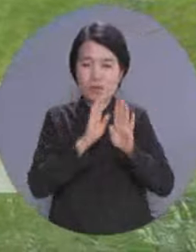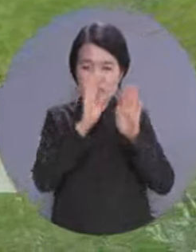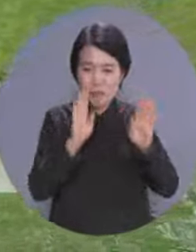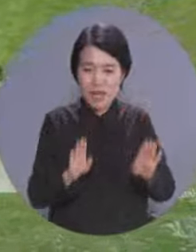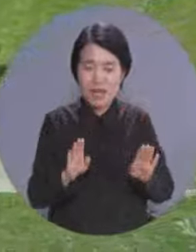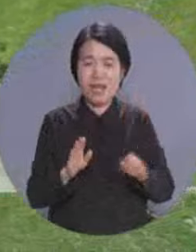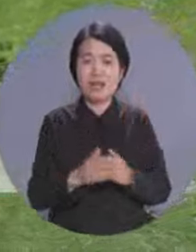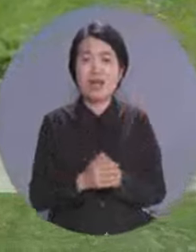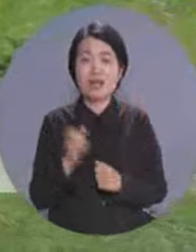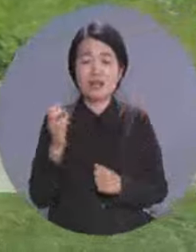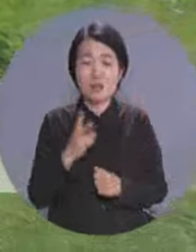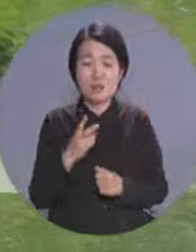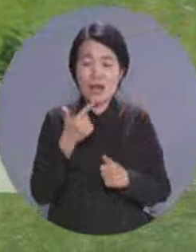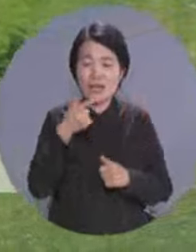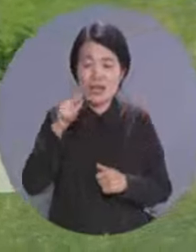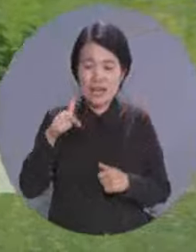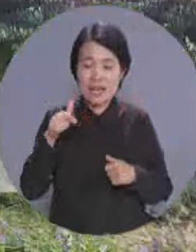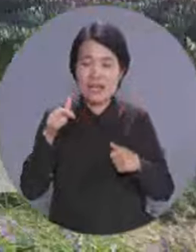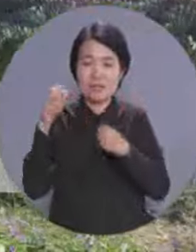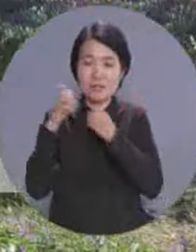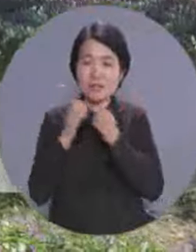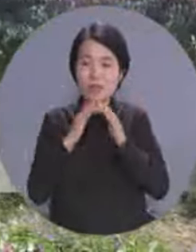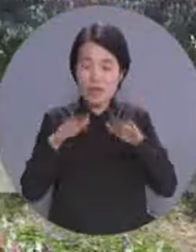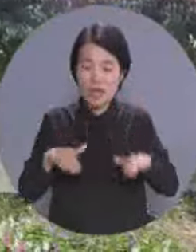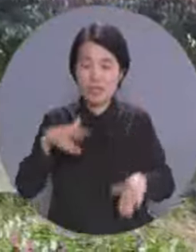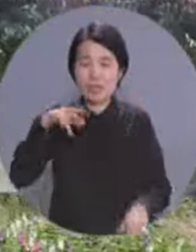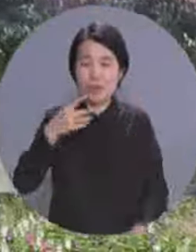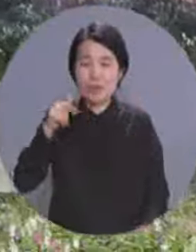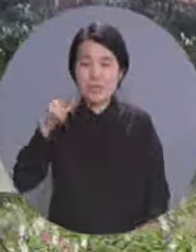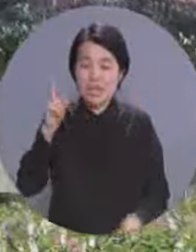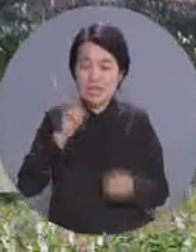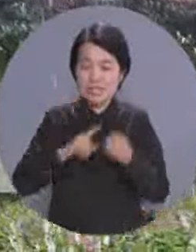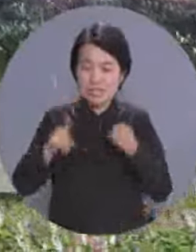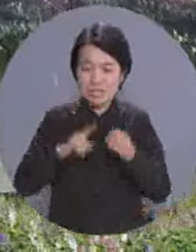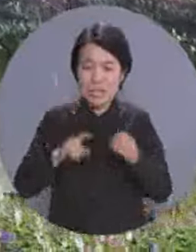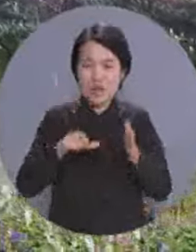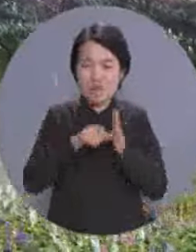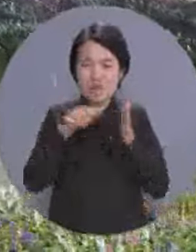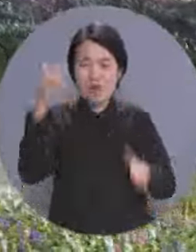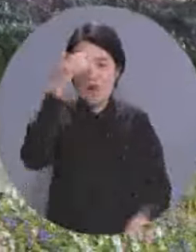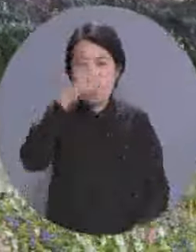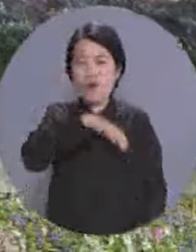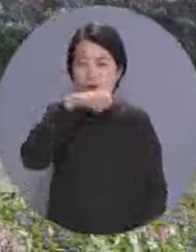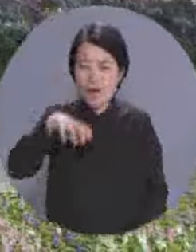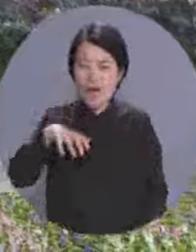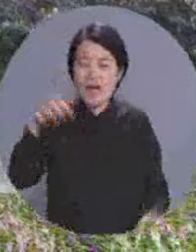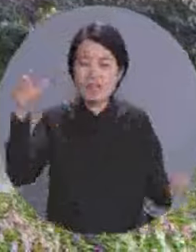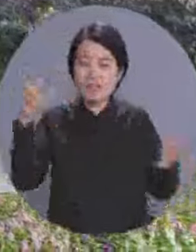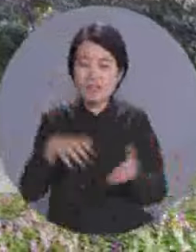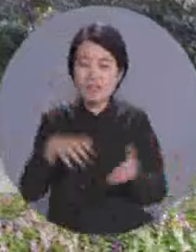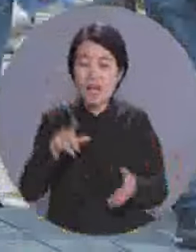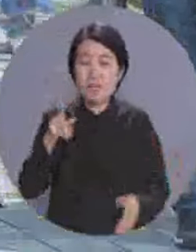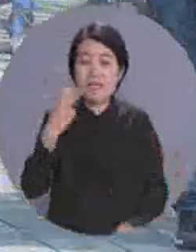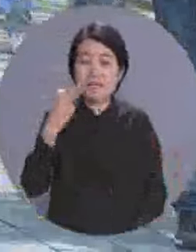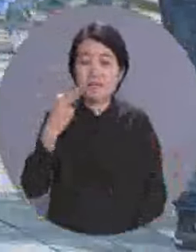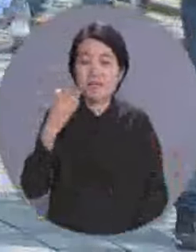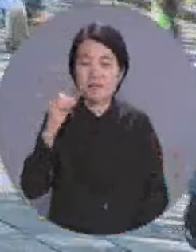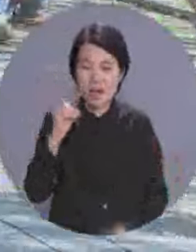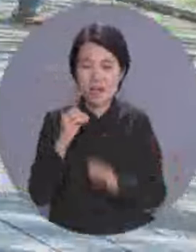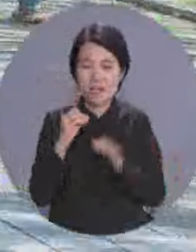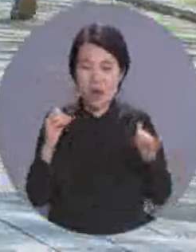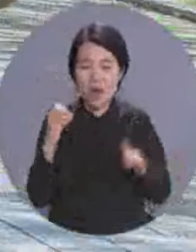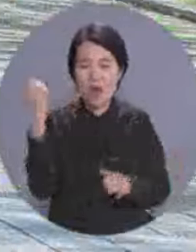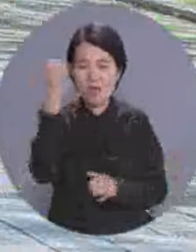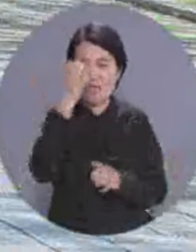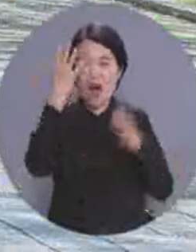방남 회장과 나관읍성 민속마을 송광사 등 지역의 유명 관광지를 찾은 관광객이 모두 112만 명에